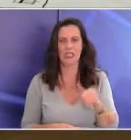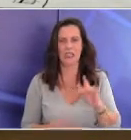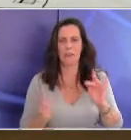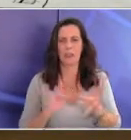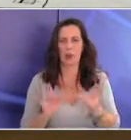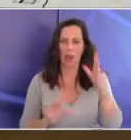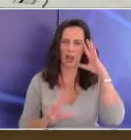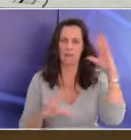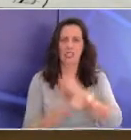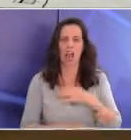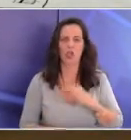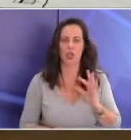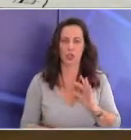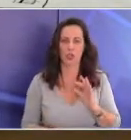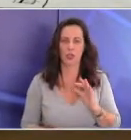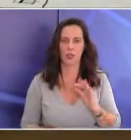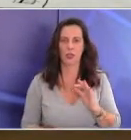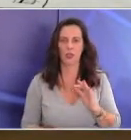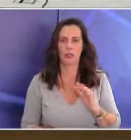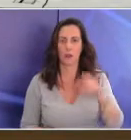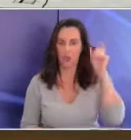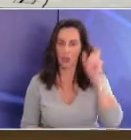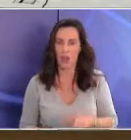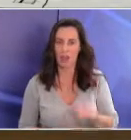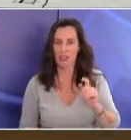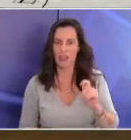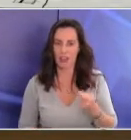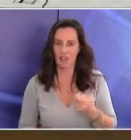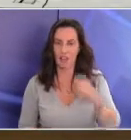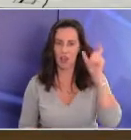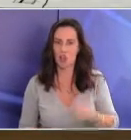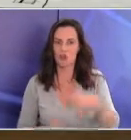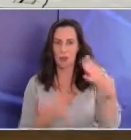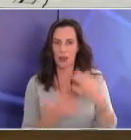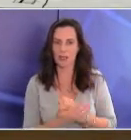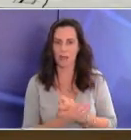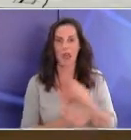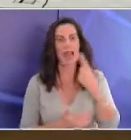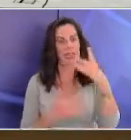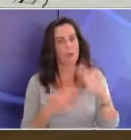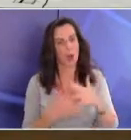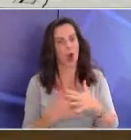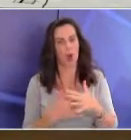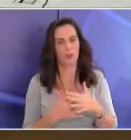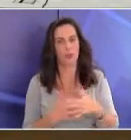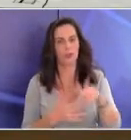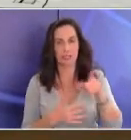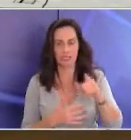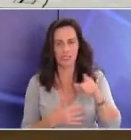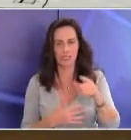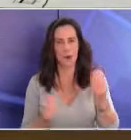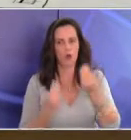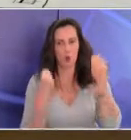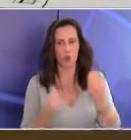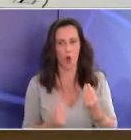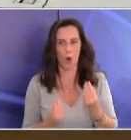בניגוד לכל תפיסת עולמי. אני חושבת שכשאנשים, דווקא אנשים שמצליחים, אז להעביר להם ביקורת, יש בזה משהו